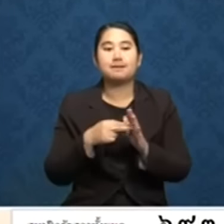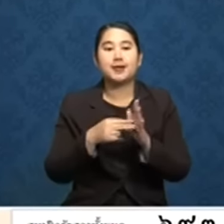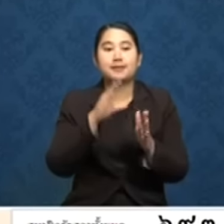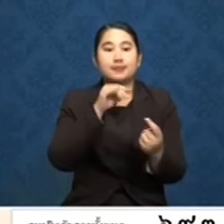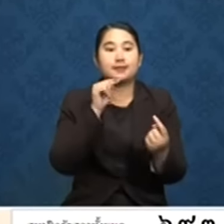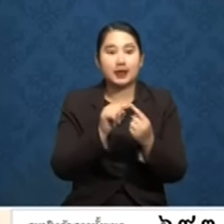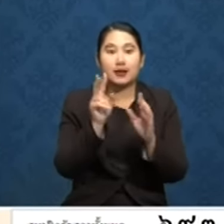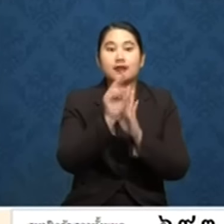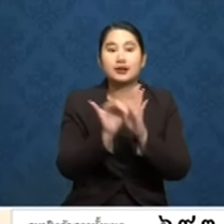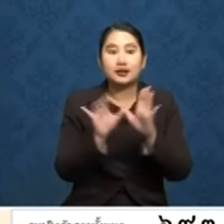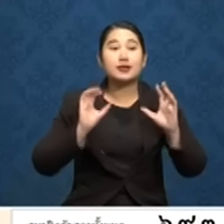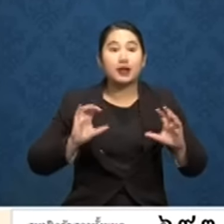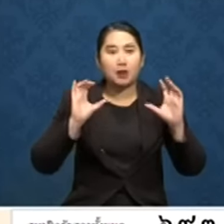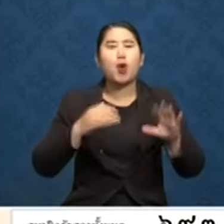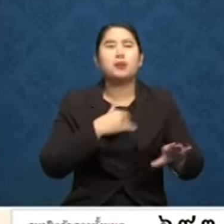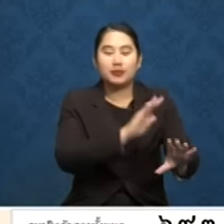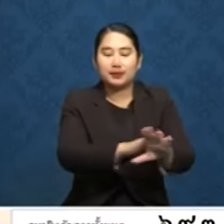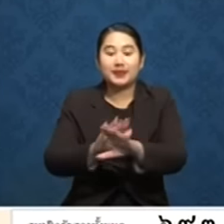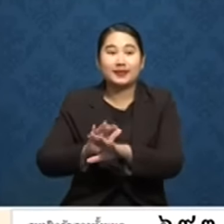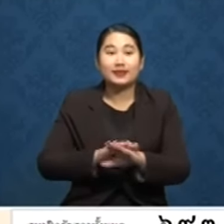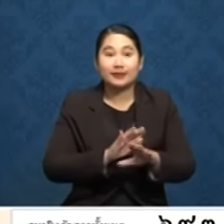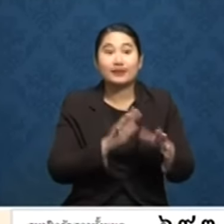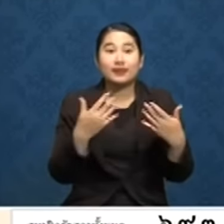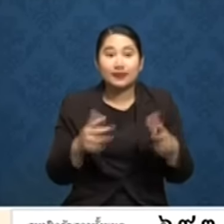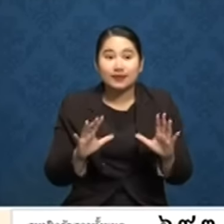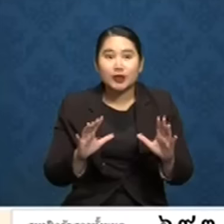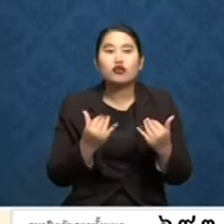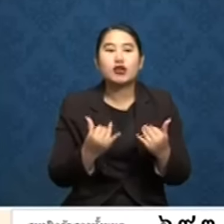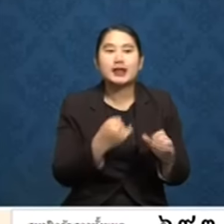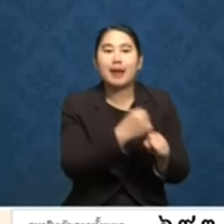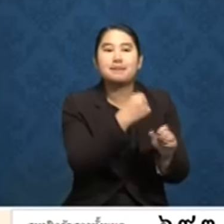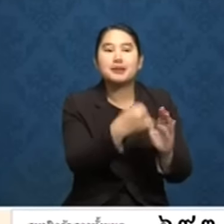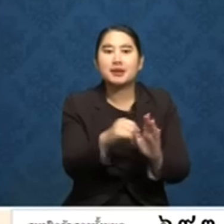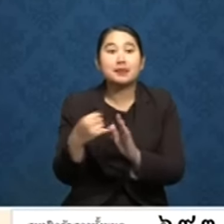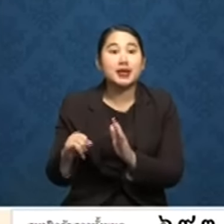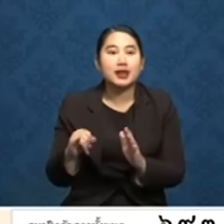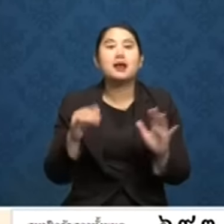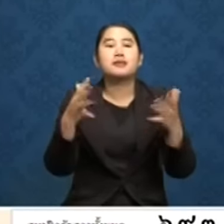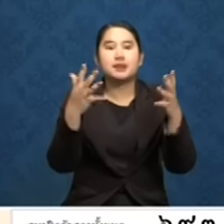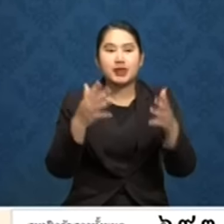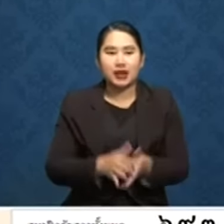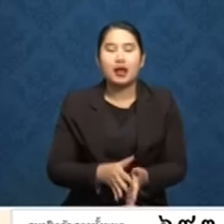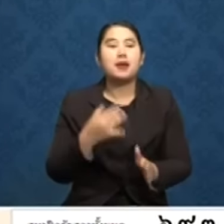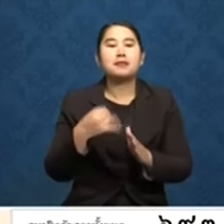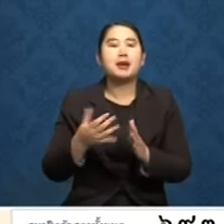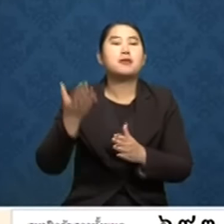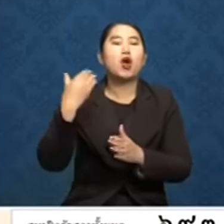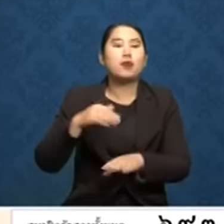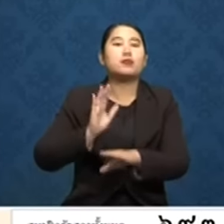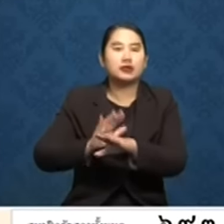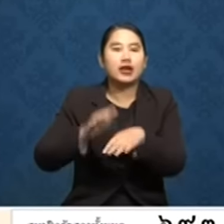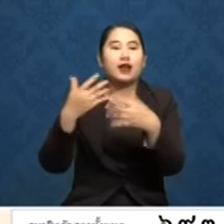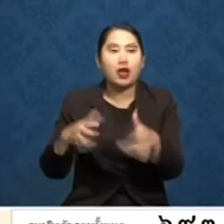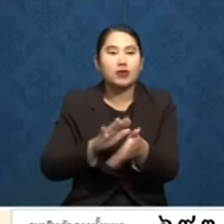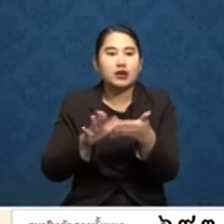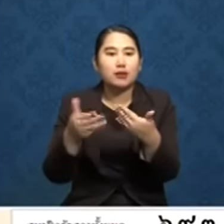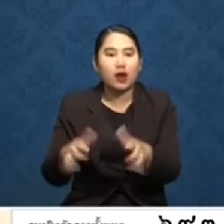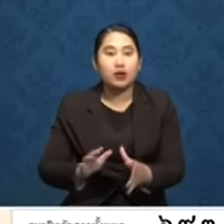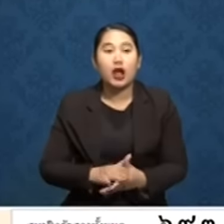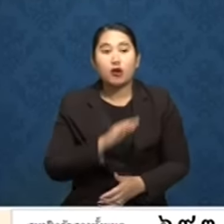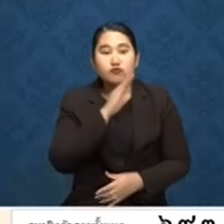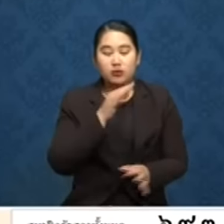งนโยบายของรัฐบาลผมก็ได้เตือนแล้วขณะนี้ก็ยังไม่มีใครกระทำความผิดแต่ที่ผิดไปแล้วประธานเตือนไปแล้วผมว่าถ้า